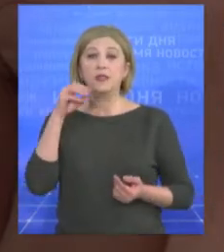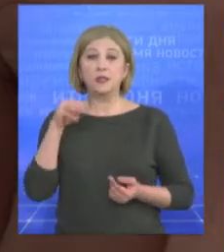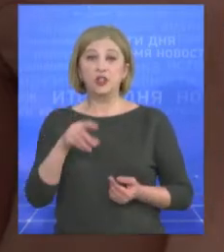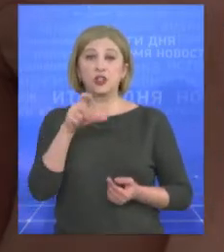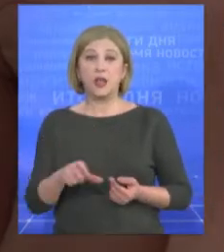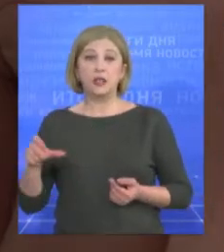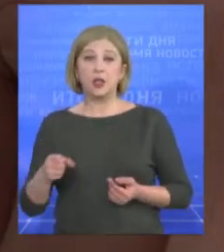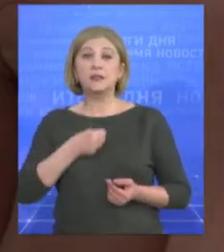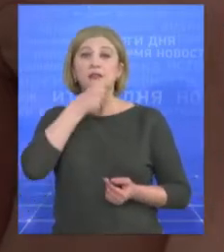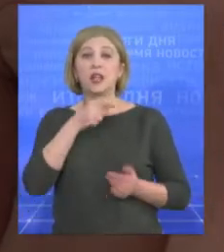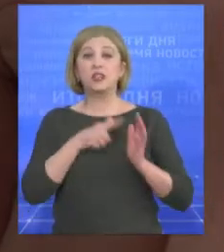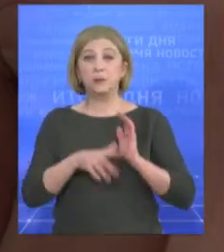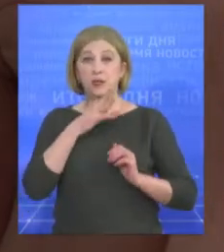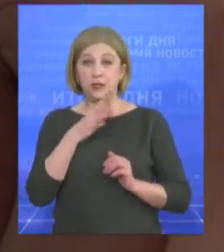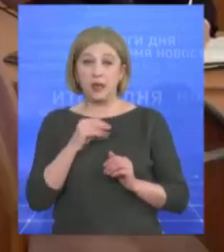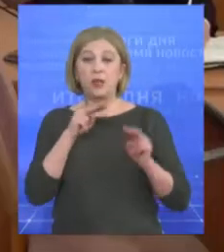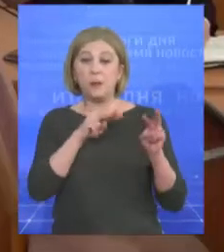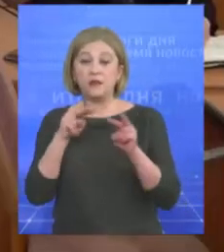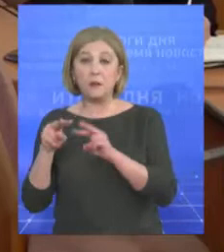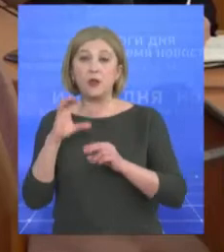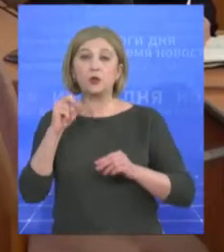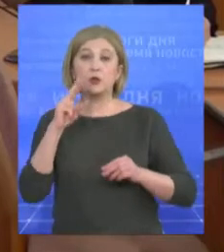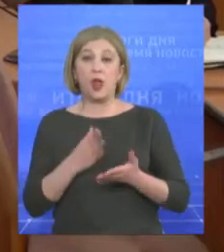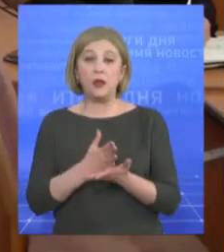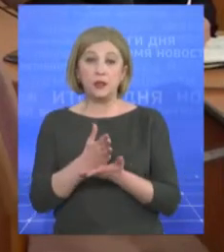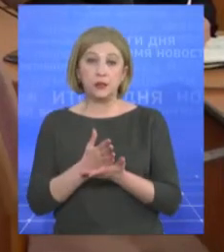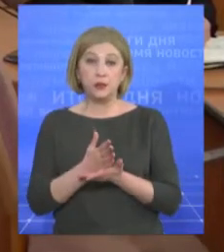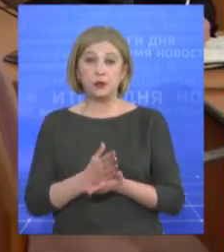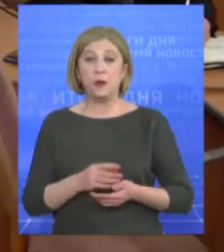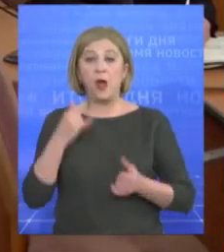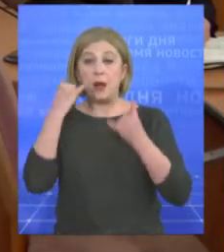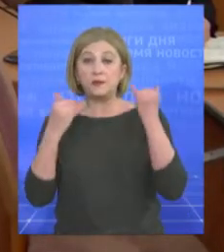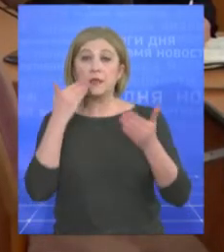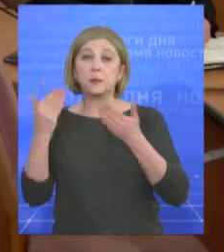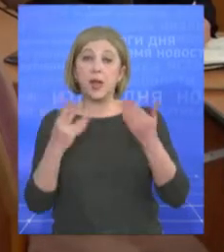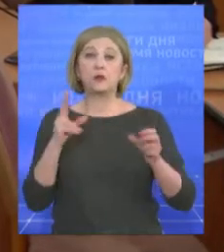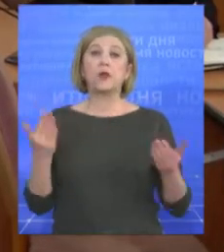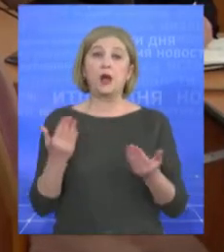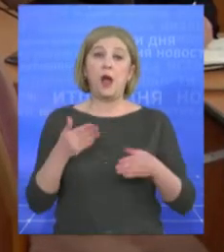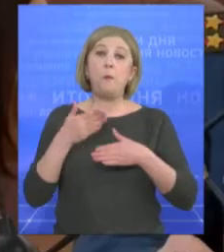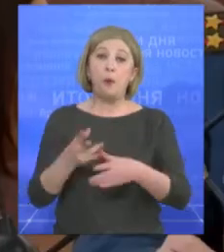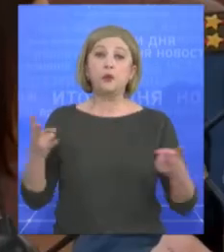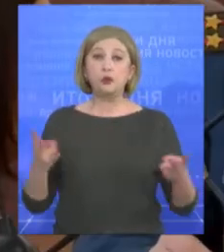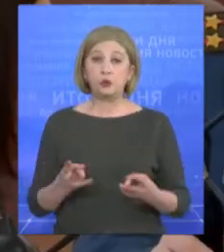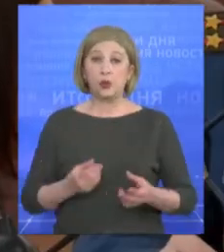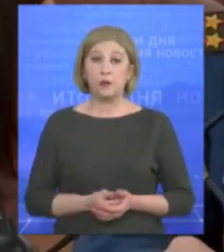тысяч горожан старше 70 лет. Они под пристальным вниманием социальных служб. Их обзванивают и спрашивают, какая помощь